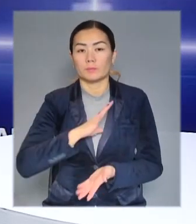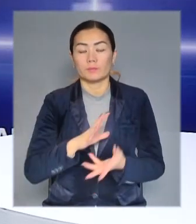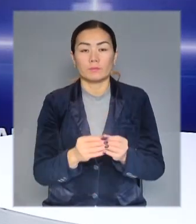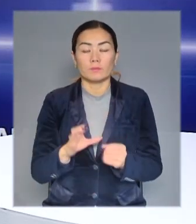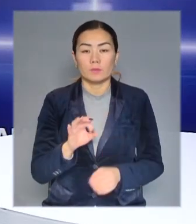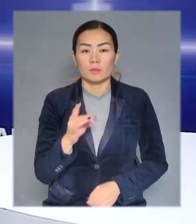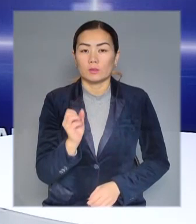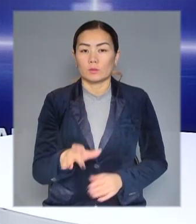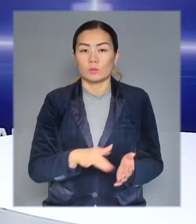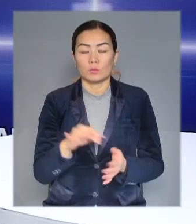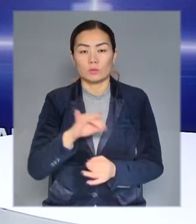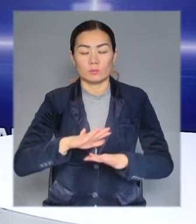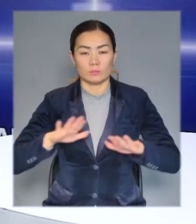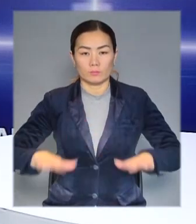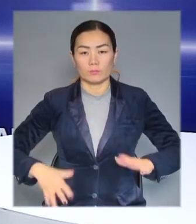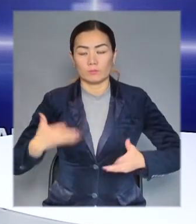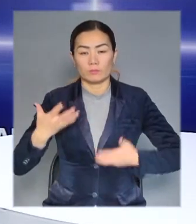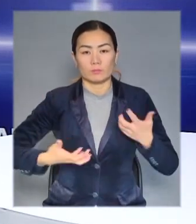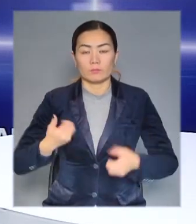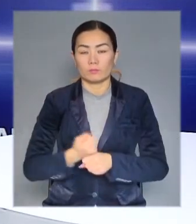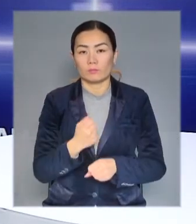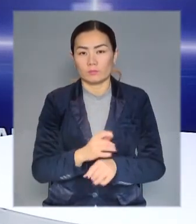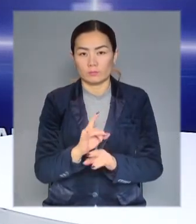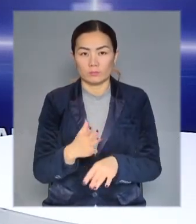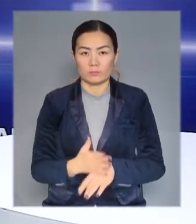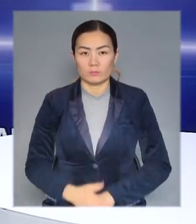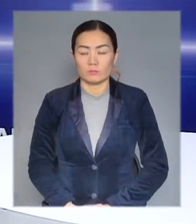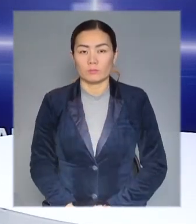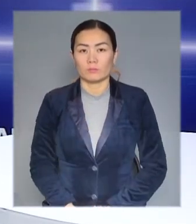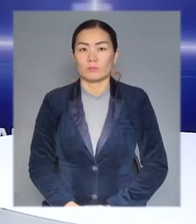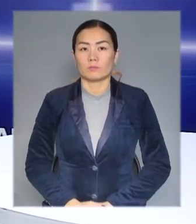Онда Сарайшық қаласындағы тарихи орындар мен қазба жұмыстары туралы айтылды.